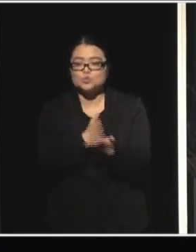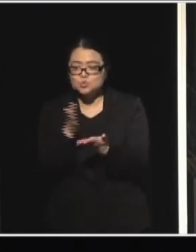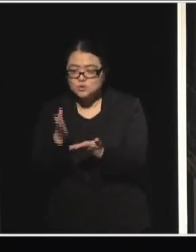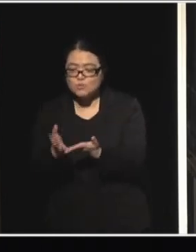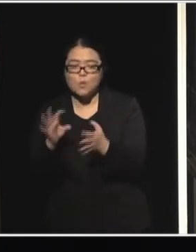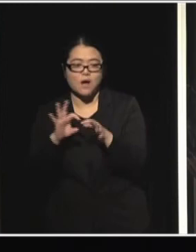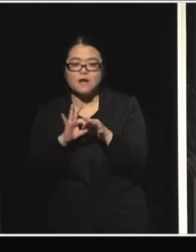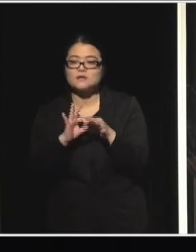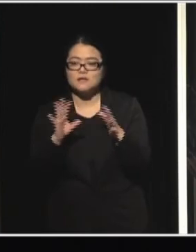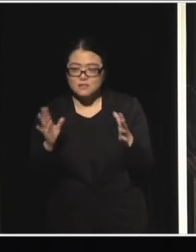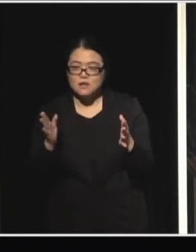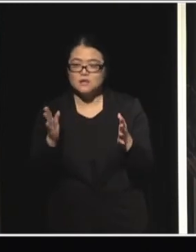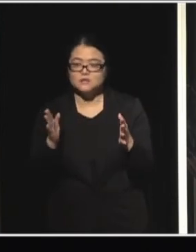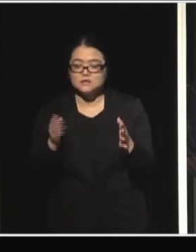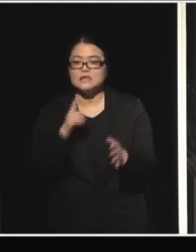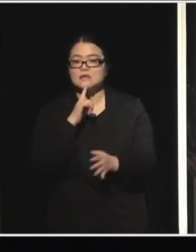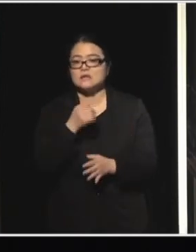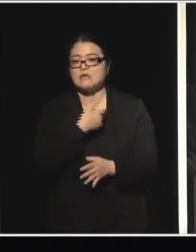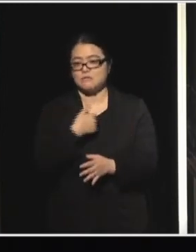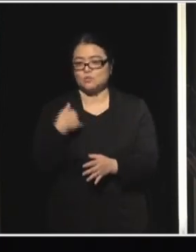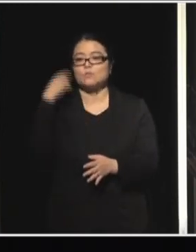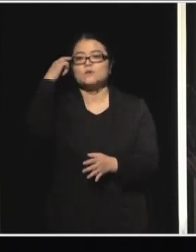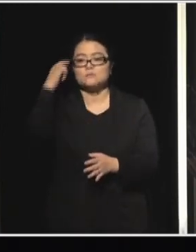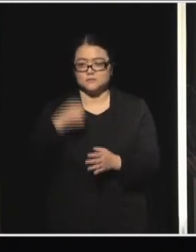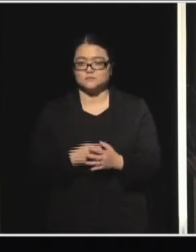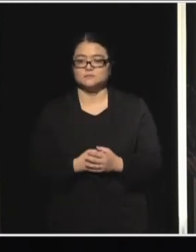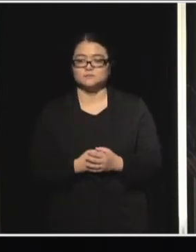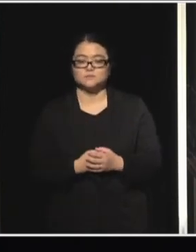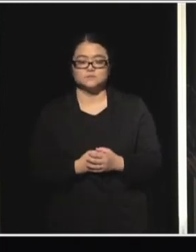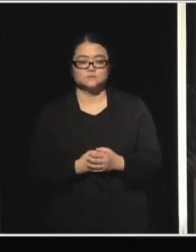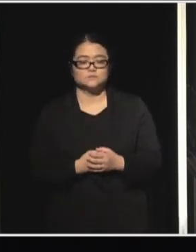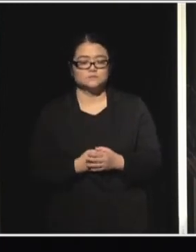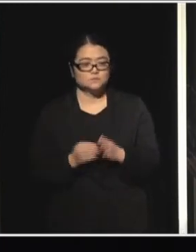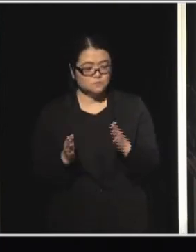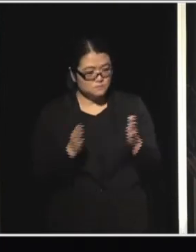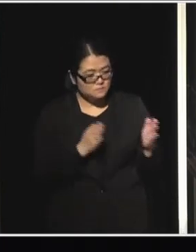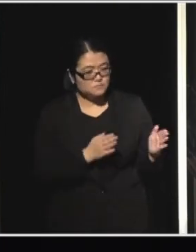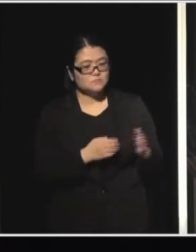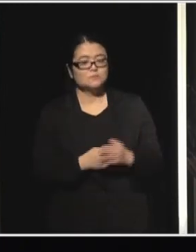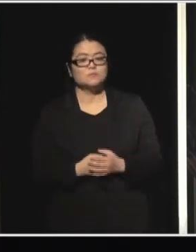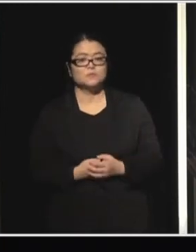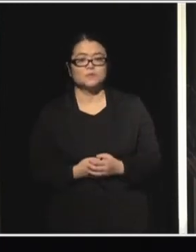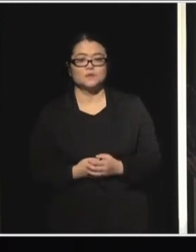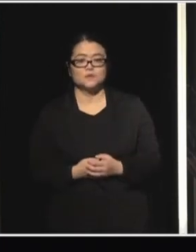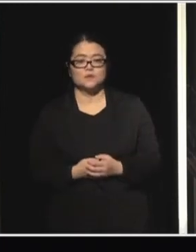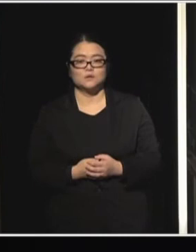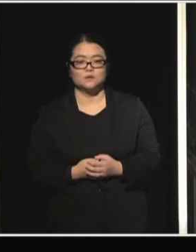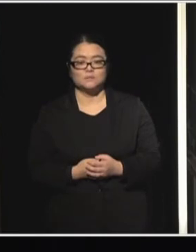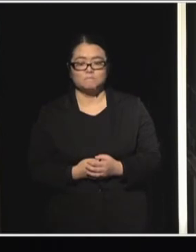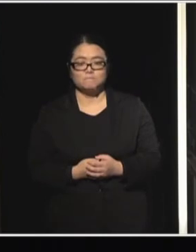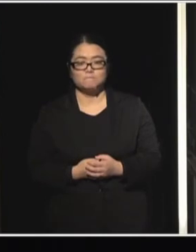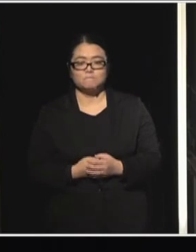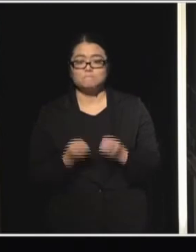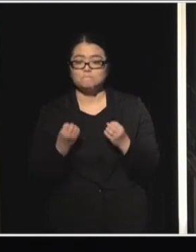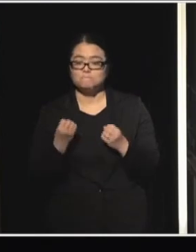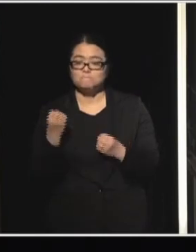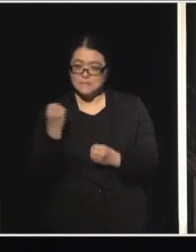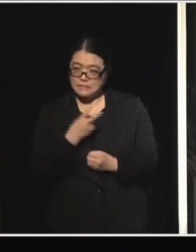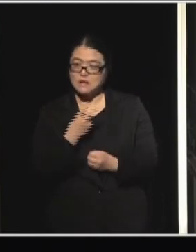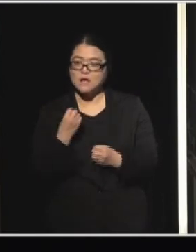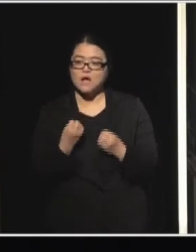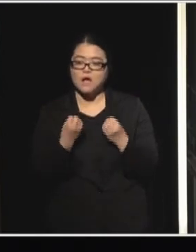ことでありますまたばこんなのあの報告というのはおそらくまたあの新しい研究の報告が